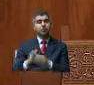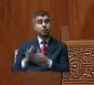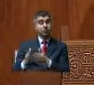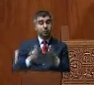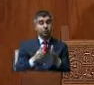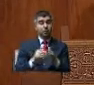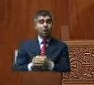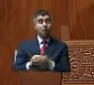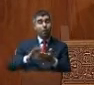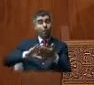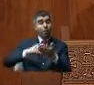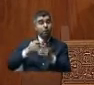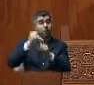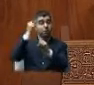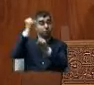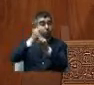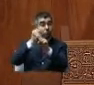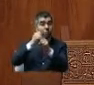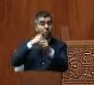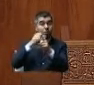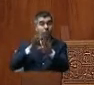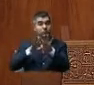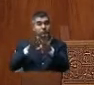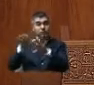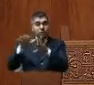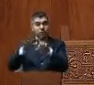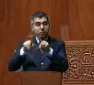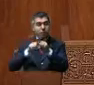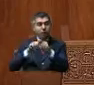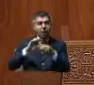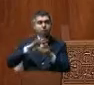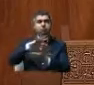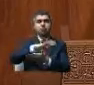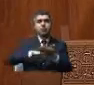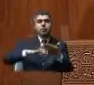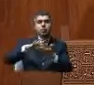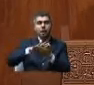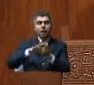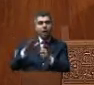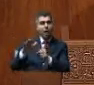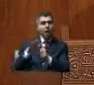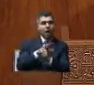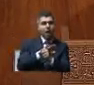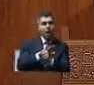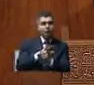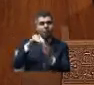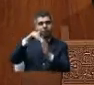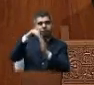ورغم هذه المنجزات فإن القطاع بمختلف مكوناته لا يزال يعاني من عدة مشاكل كالاكتظاظ